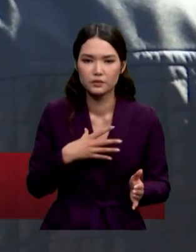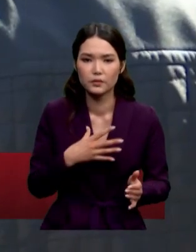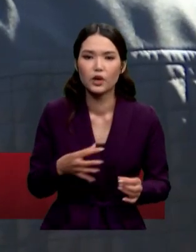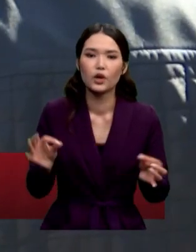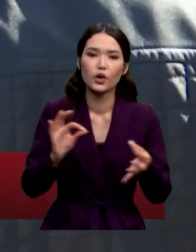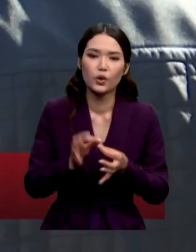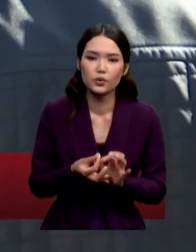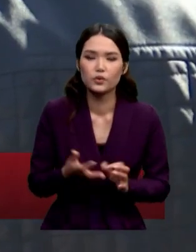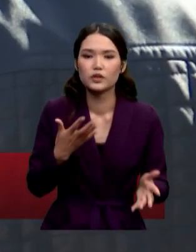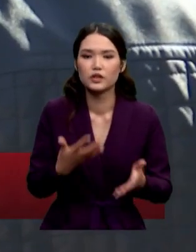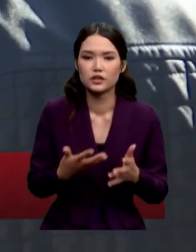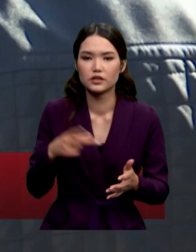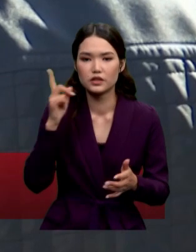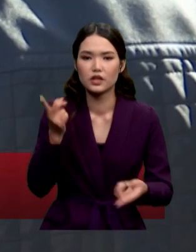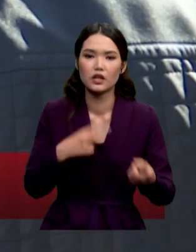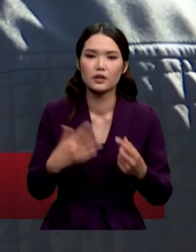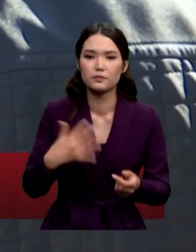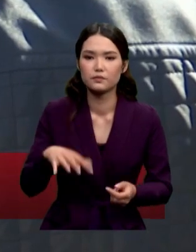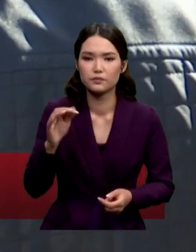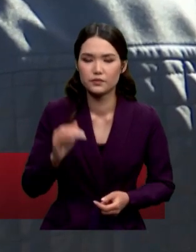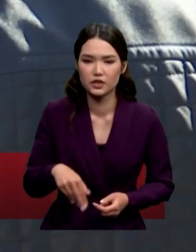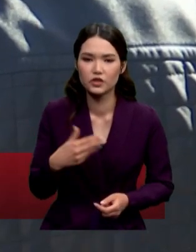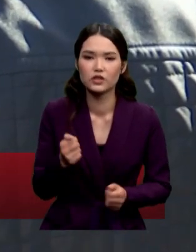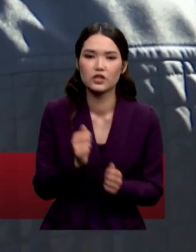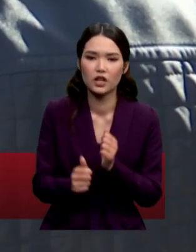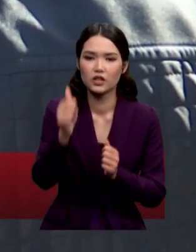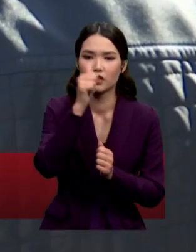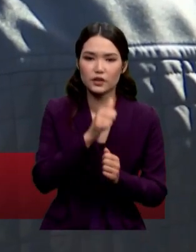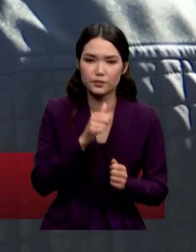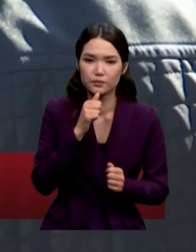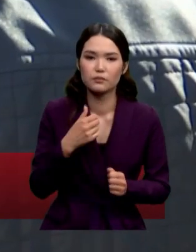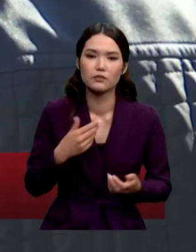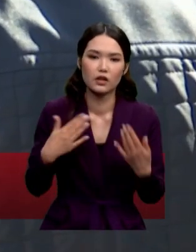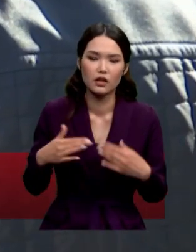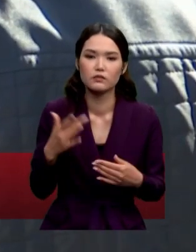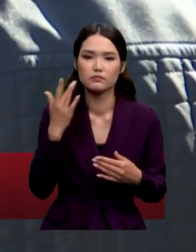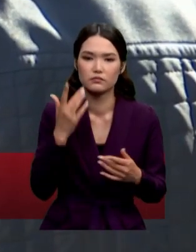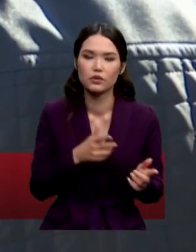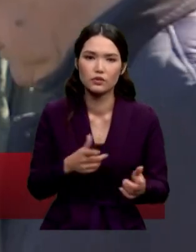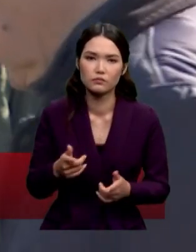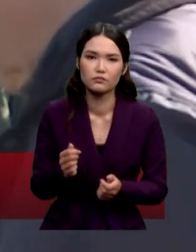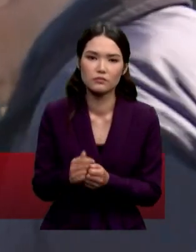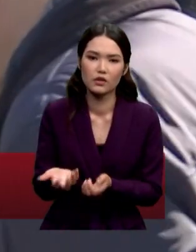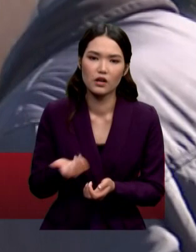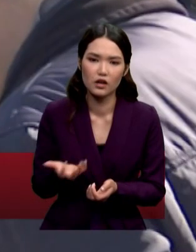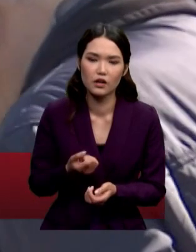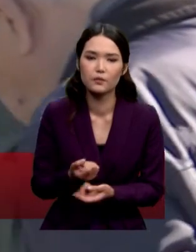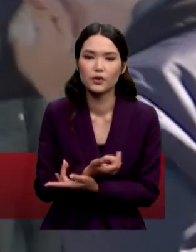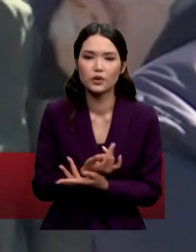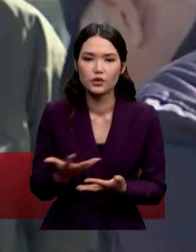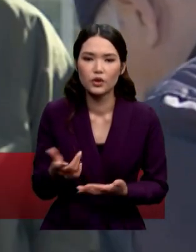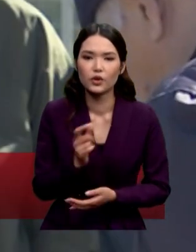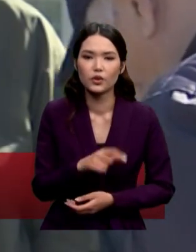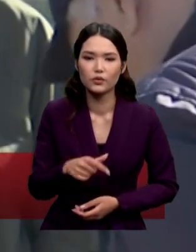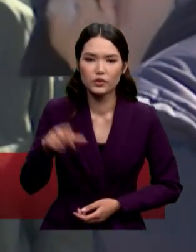соответственно, если также они по 200-250 тысяч будут выплачивать каждый месяц, свои деньги я буду ждать порядка 2-3 лет. Некоторые люди